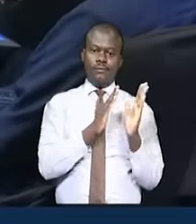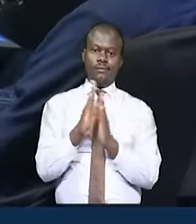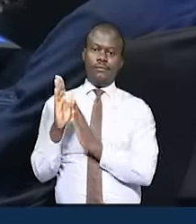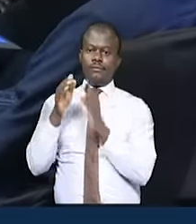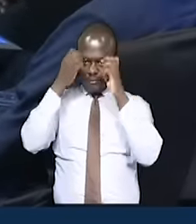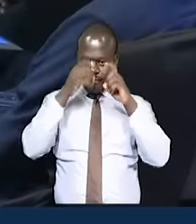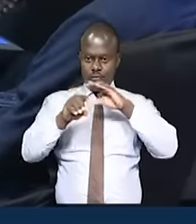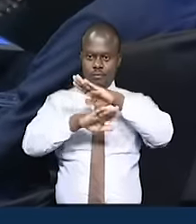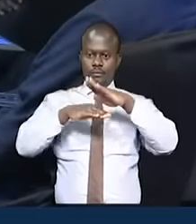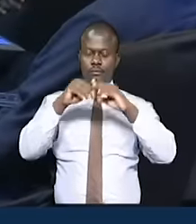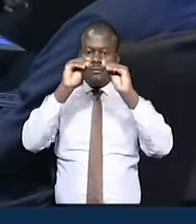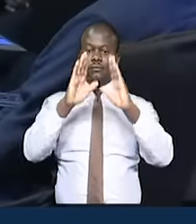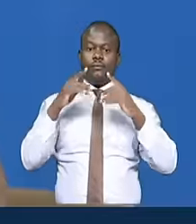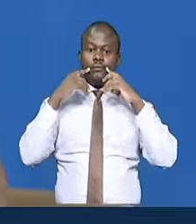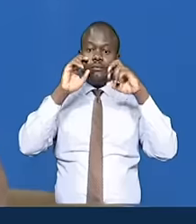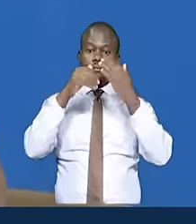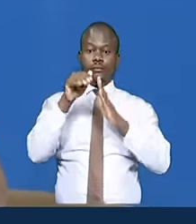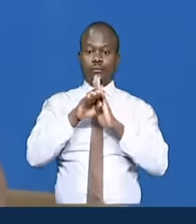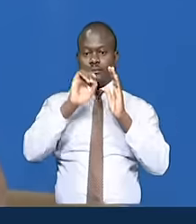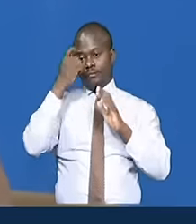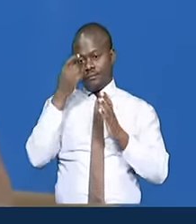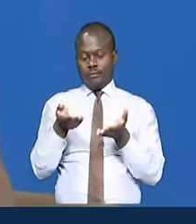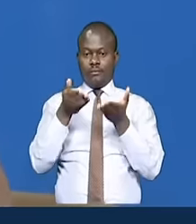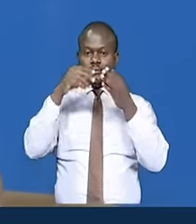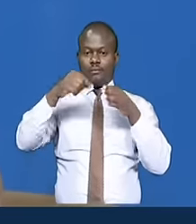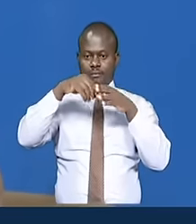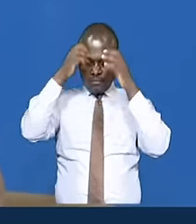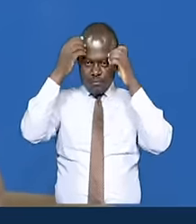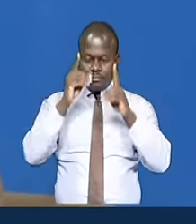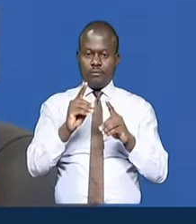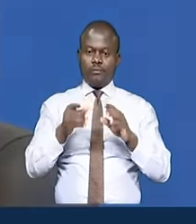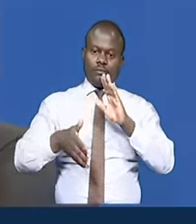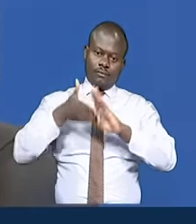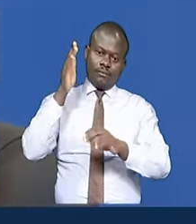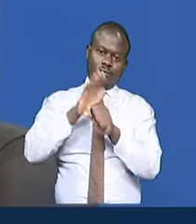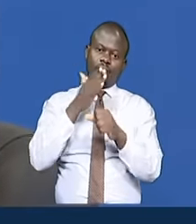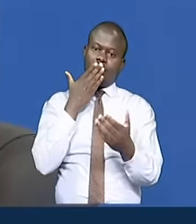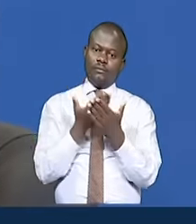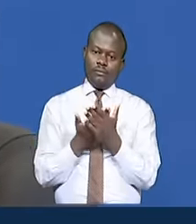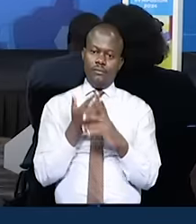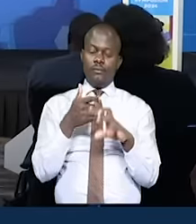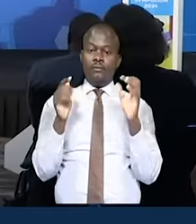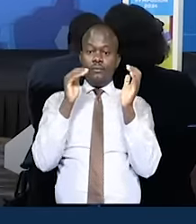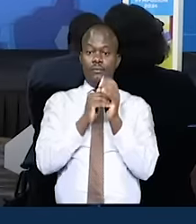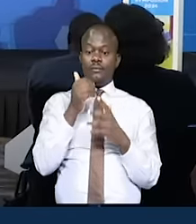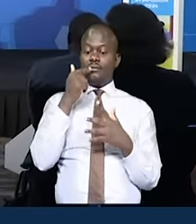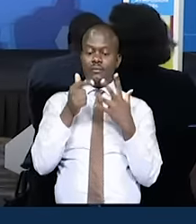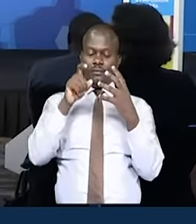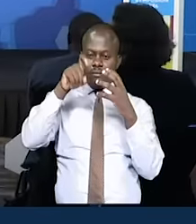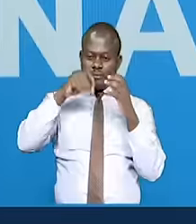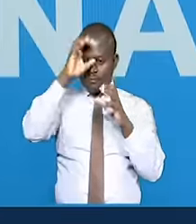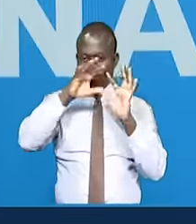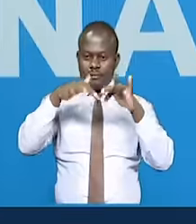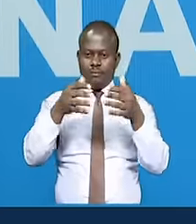bw'ibanze. Abarimu bemeza ko gahunda ya guverinoma yo kuzamura ireme ry'uburezi iri ku muvuduko mwiza, gusa ngo hari ibikwiye gushakirwa